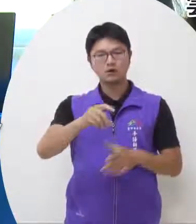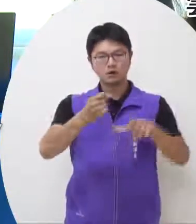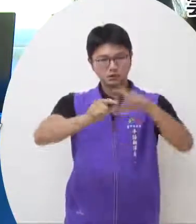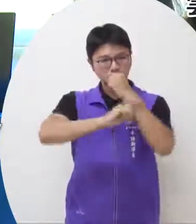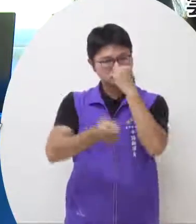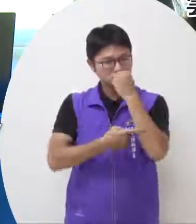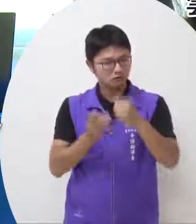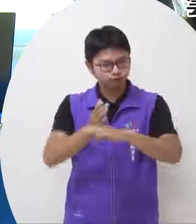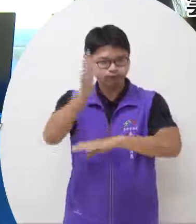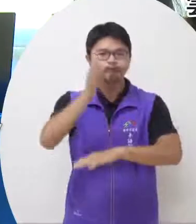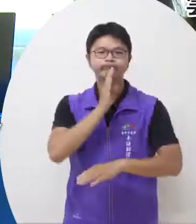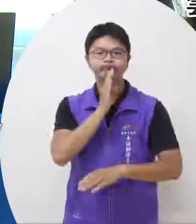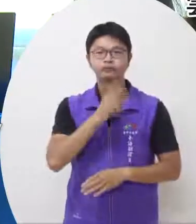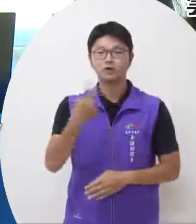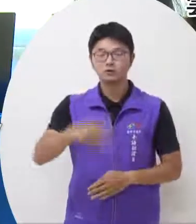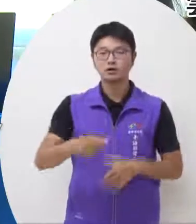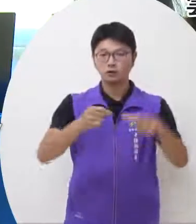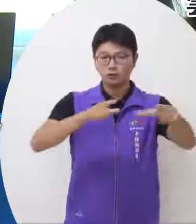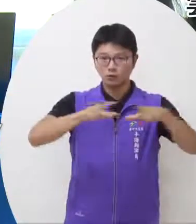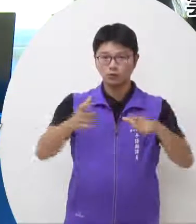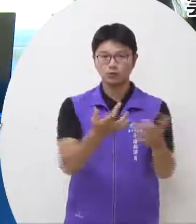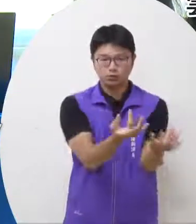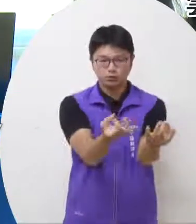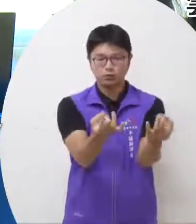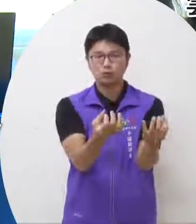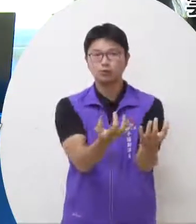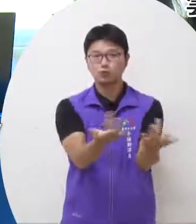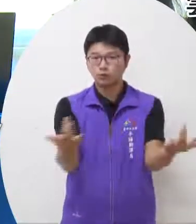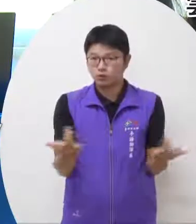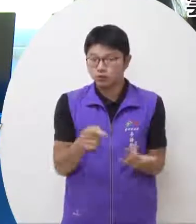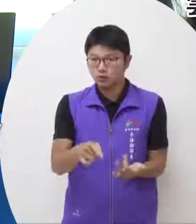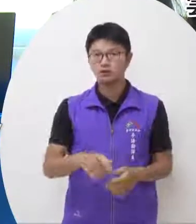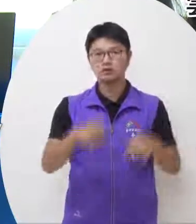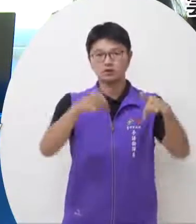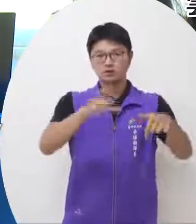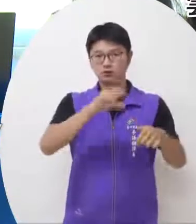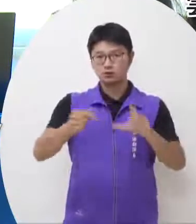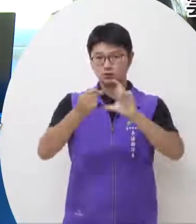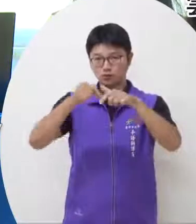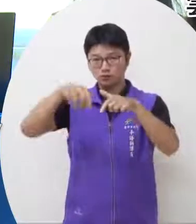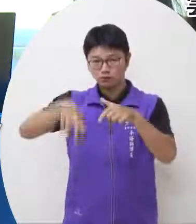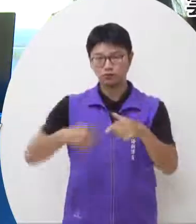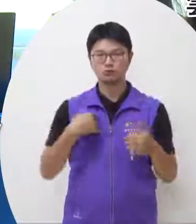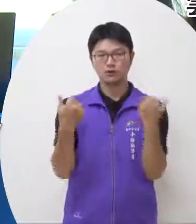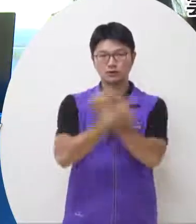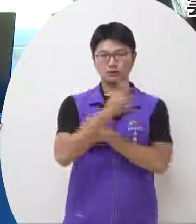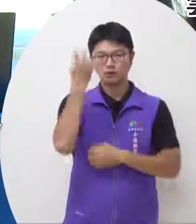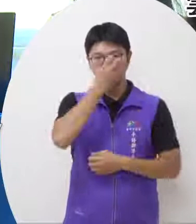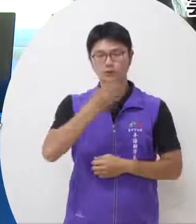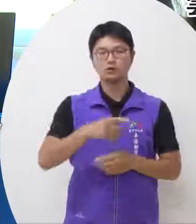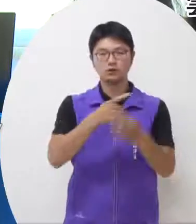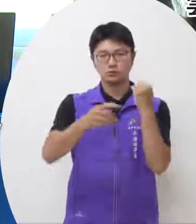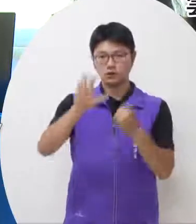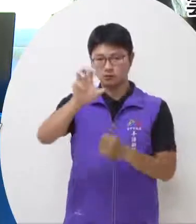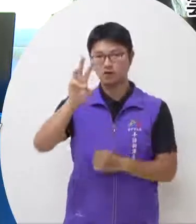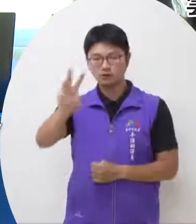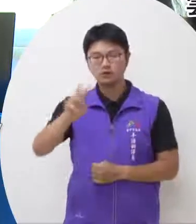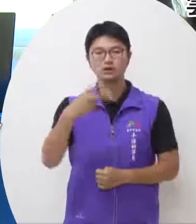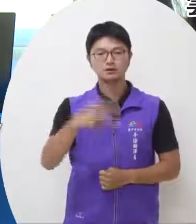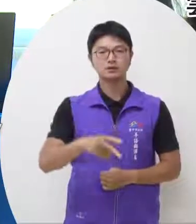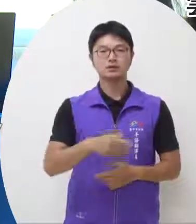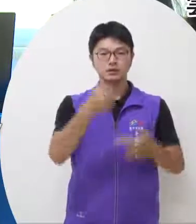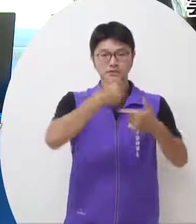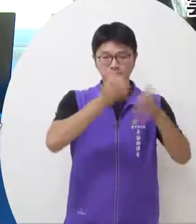3万多公尺那在公园绿地这个部分那西屯区公所这边我们代管的就有83座，那再加上建设